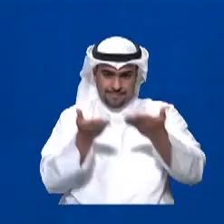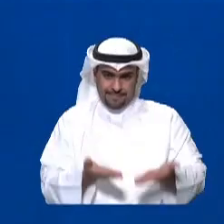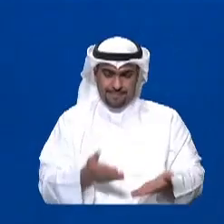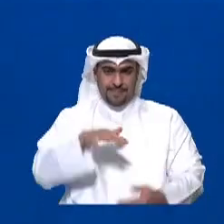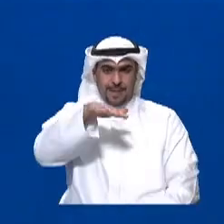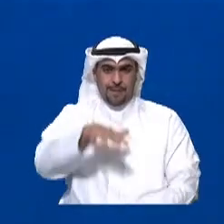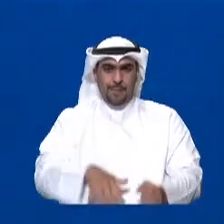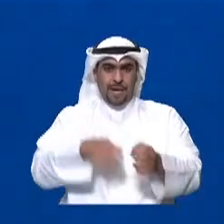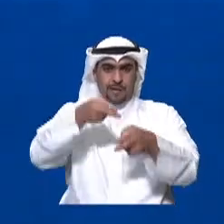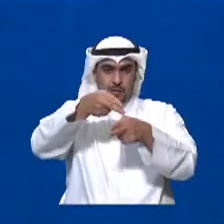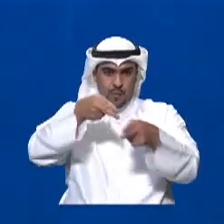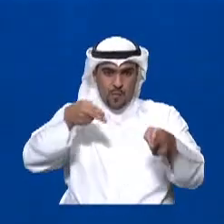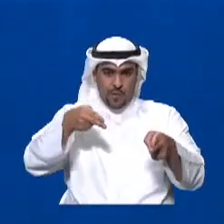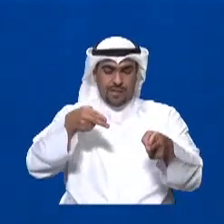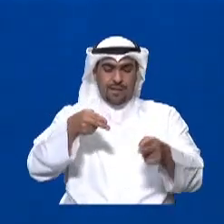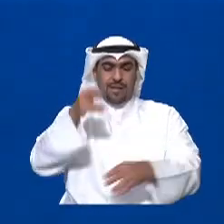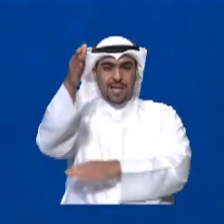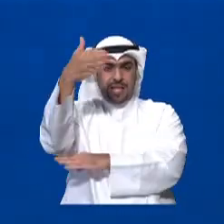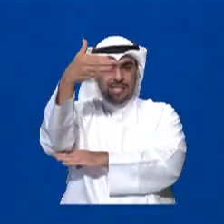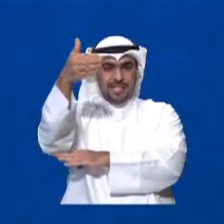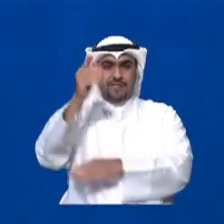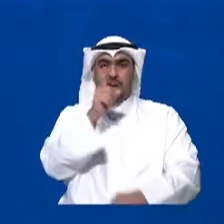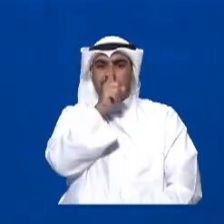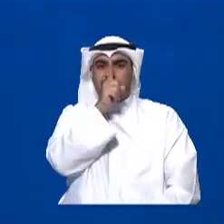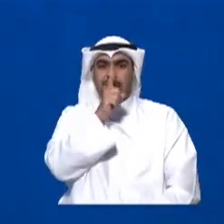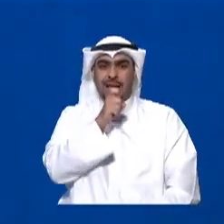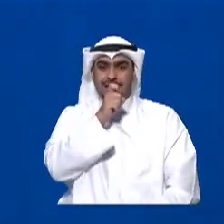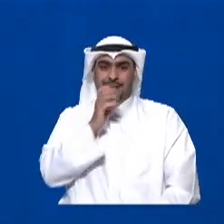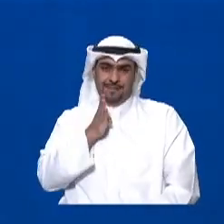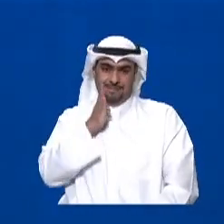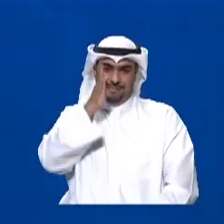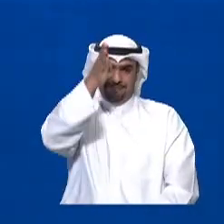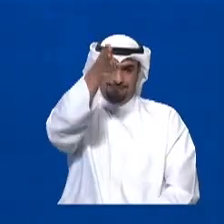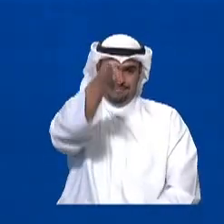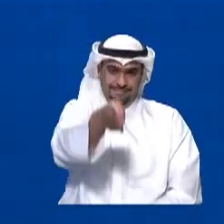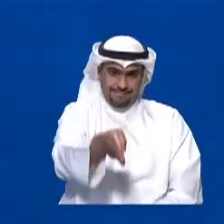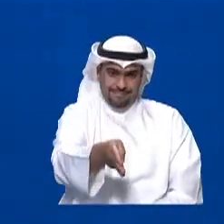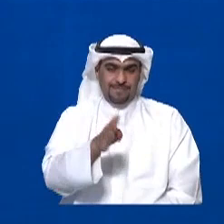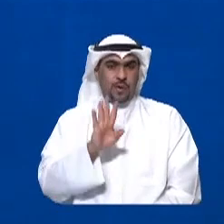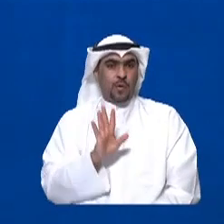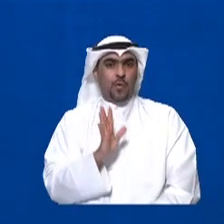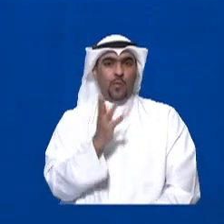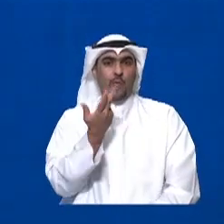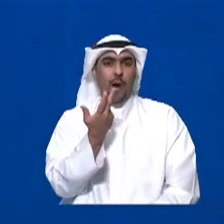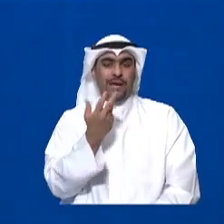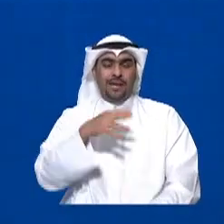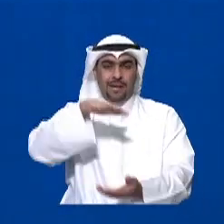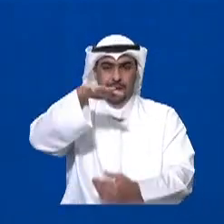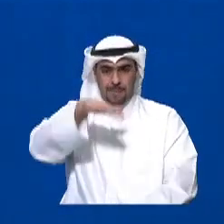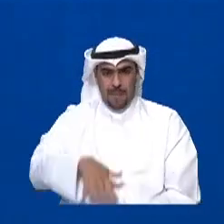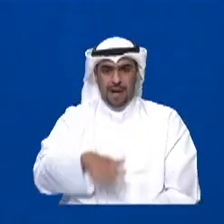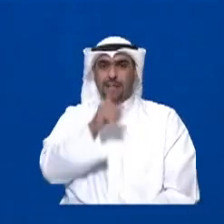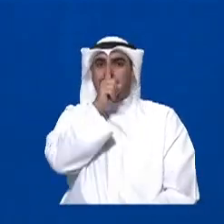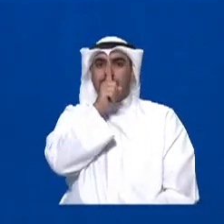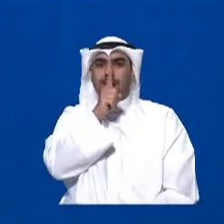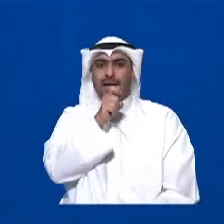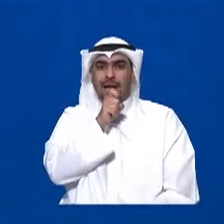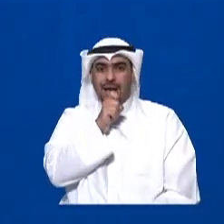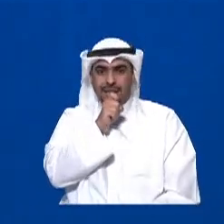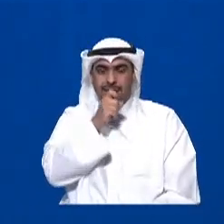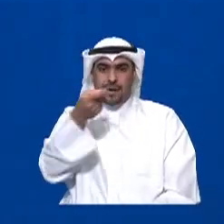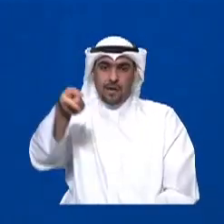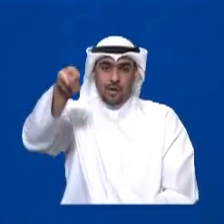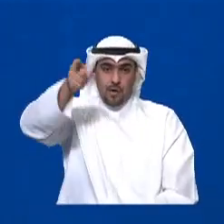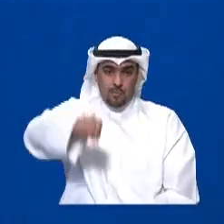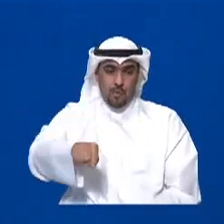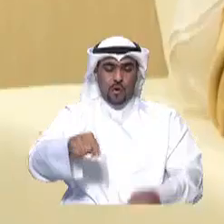الوزير والوفد المرافق إلى العاصمة الدوحة للمشاركة في منتدى الدوحة الذي ستنطلق أعماله يوم غد.